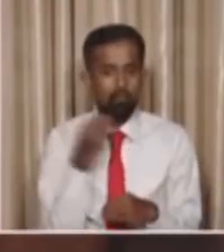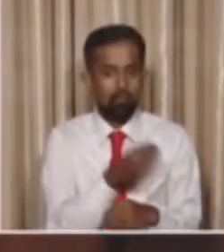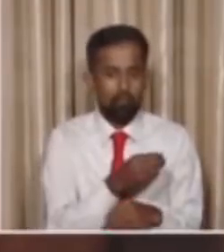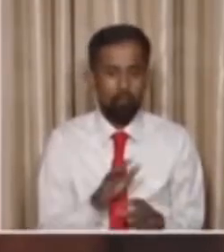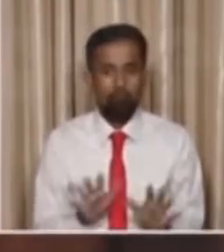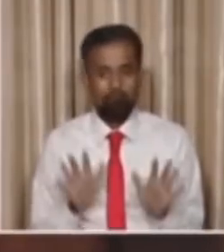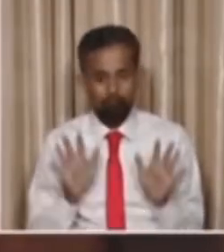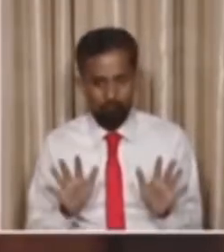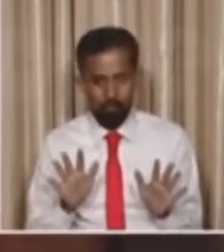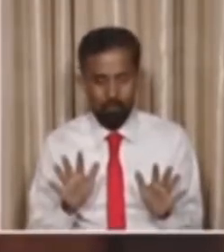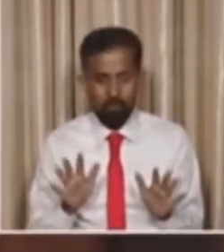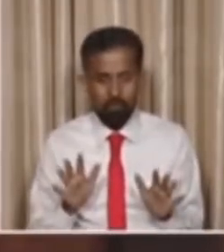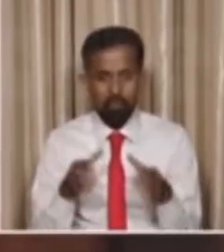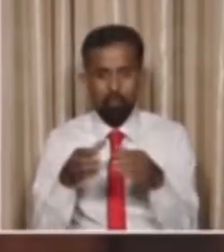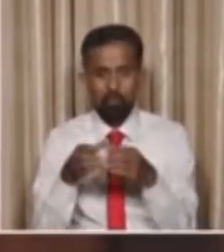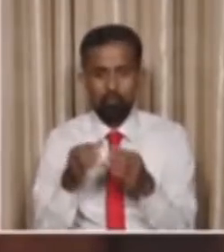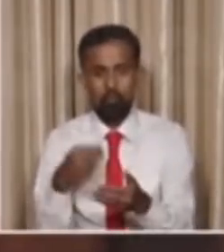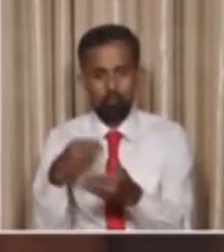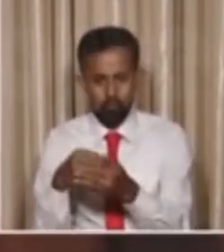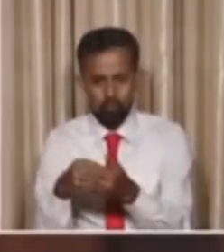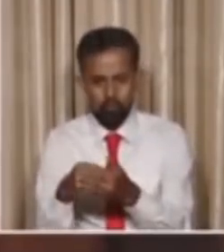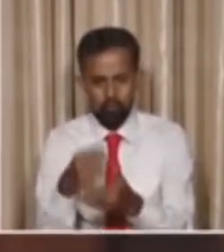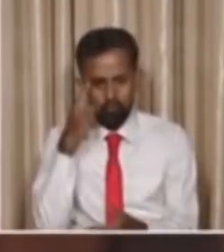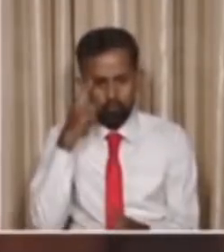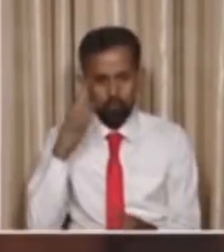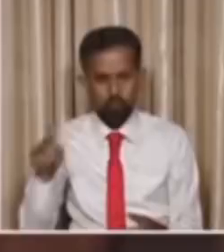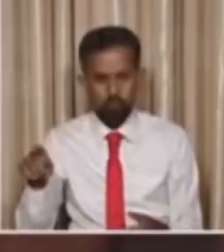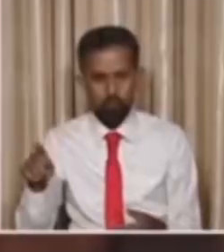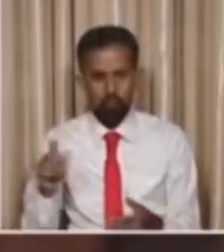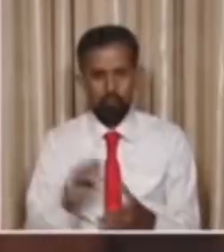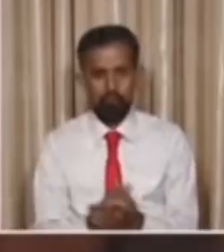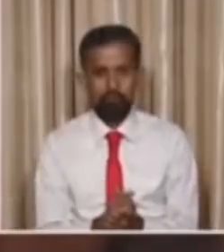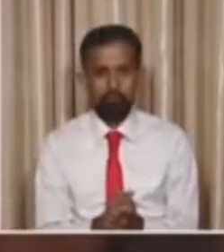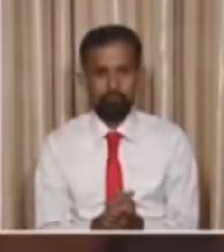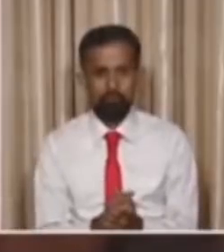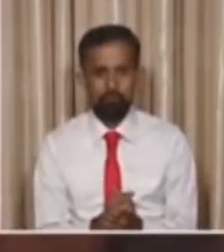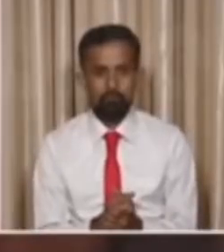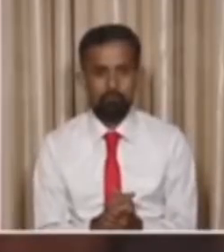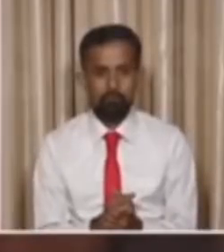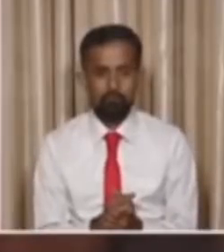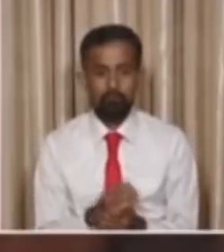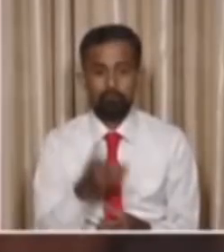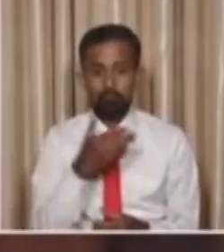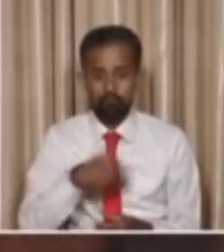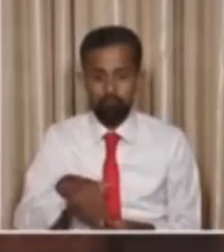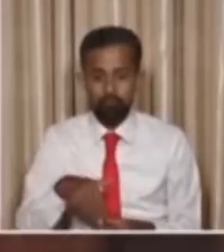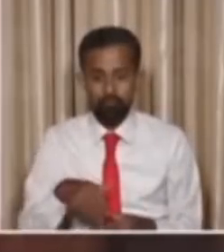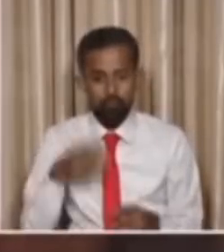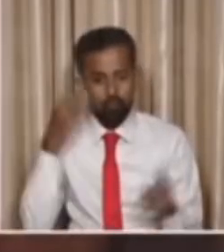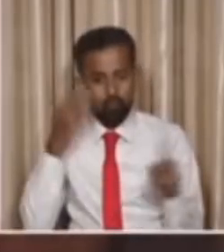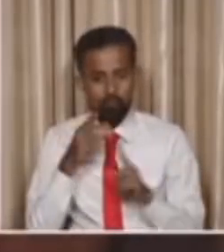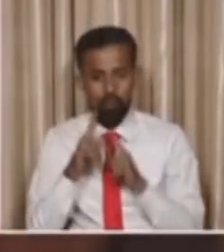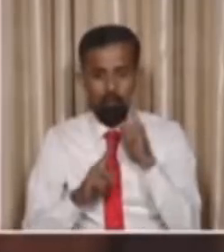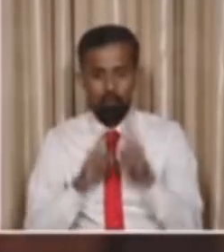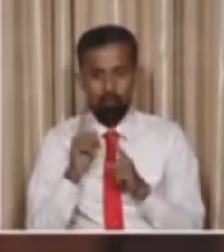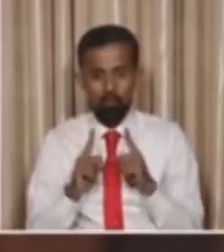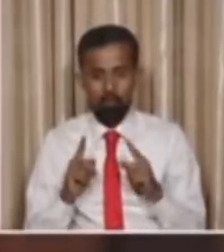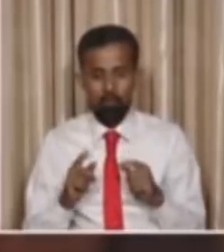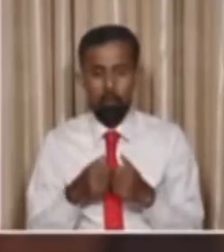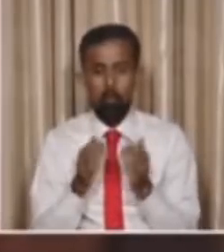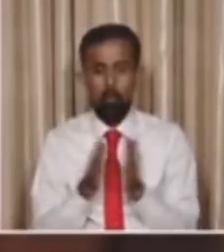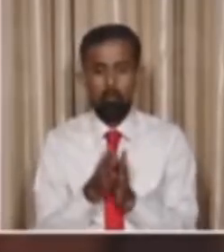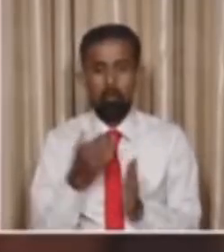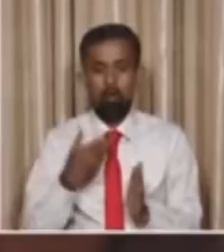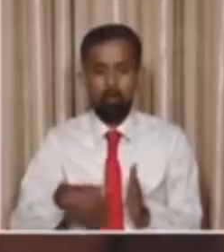පමණක් ඒ ආයතන තියන් ඉන්නවද කියන එක සැකයක් මට පැහැදිලි සැකයක් තියෙනවා. ඉතින් ඇත්තටම මේ ක්‍රිකට් එක ක්‍රිකට් පිළිබඳව කතා කරනකොට හැමෝම ක්‍රිකට් ගැන